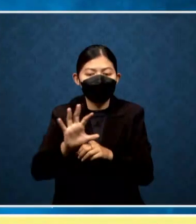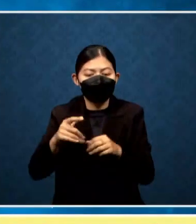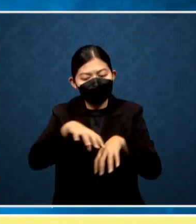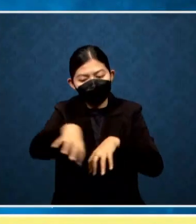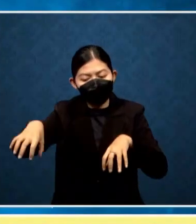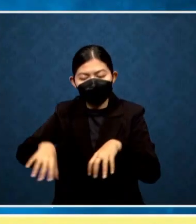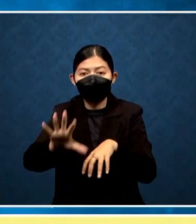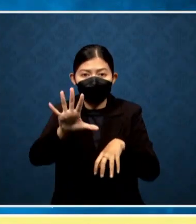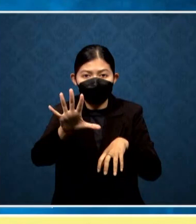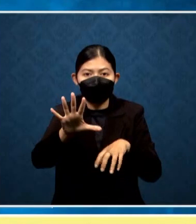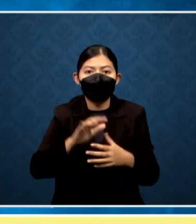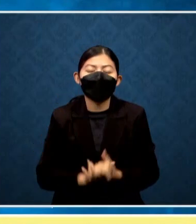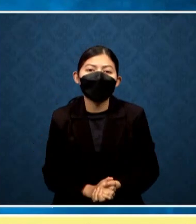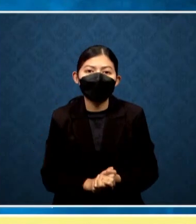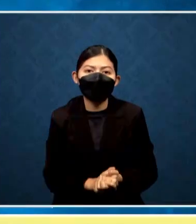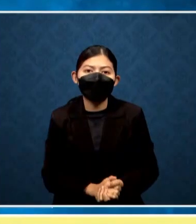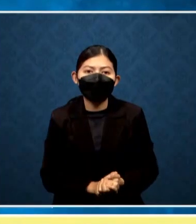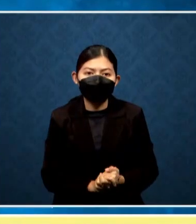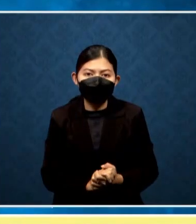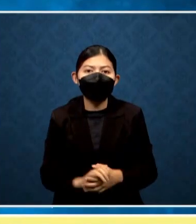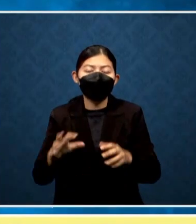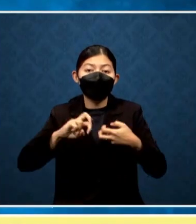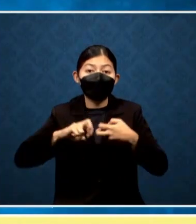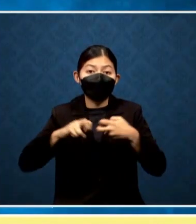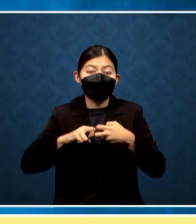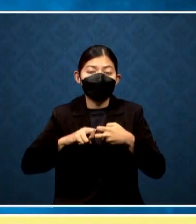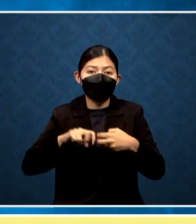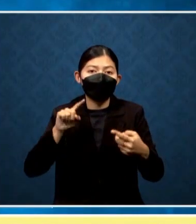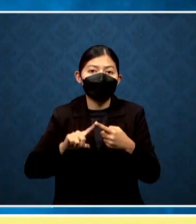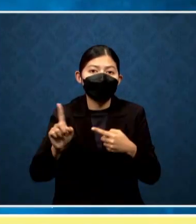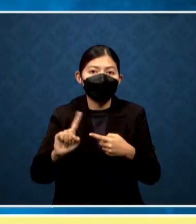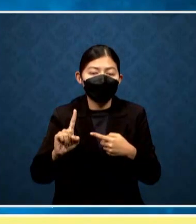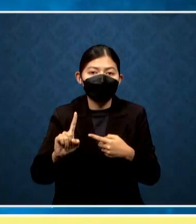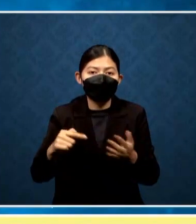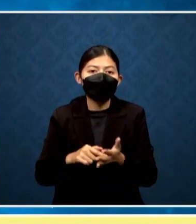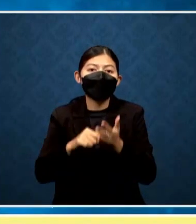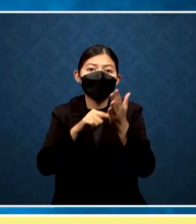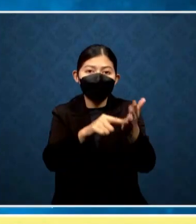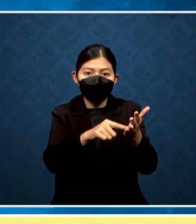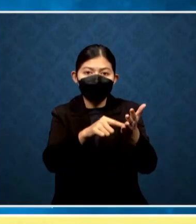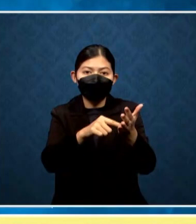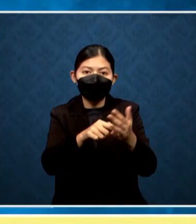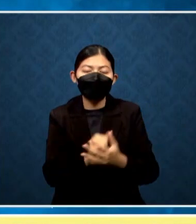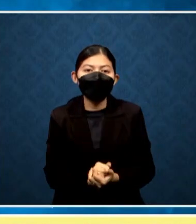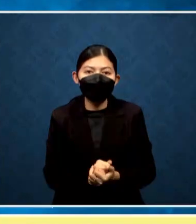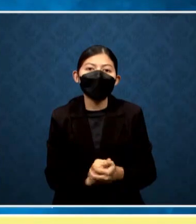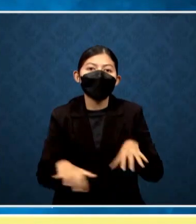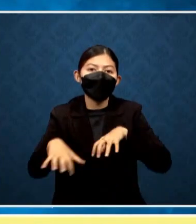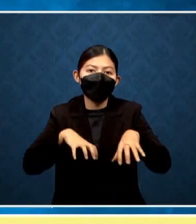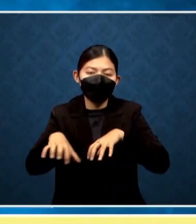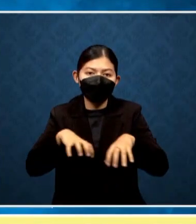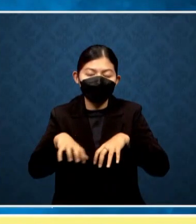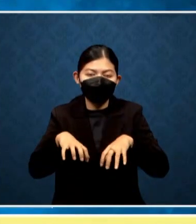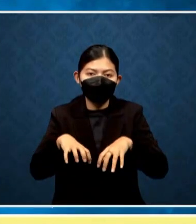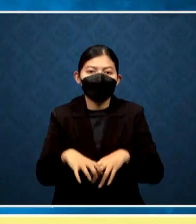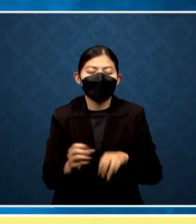ยาตีต่ไปถงปัญหาข้อเสนอแ่ในด้านการจัดการขยะต้น